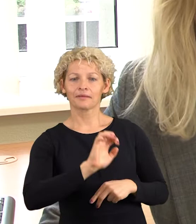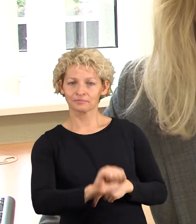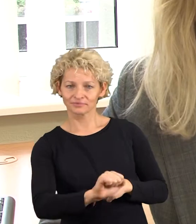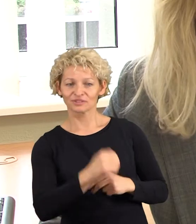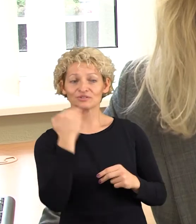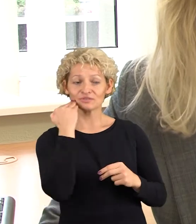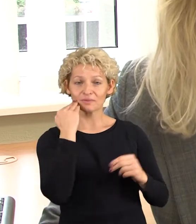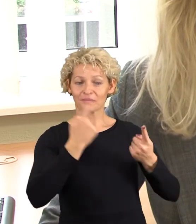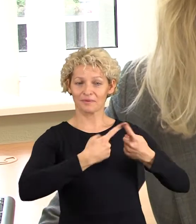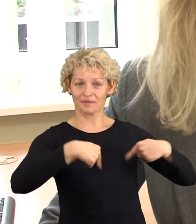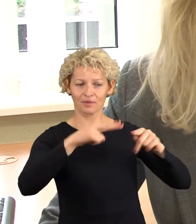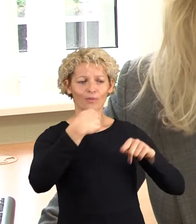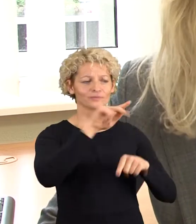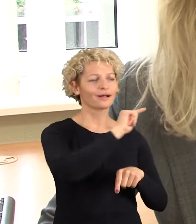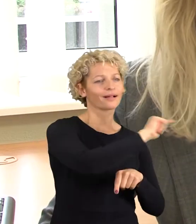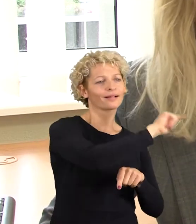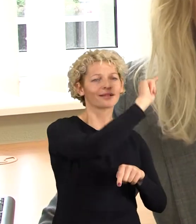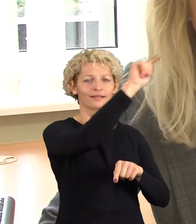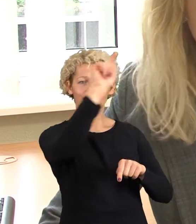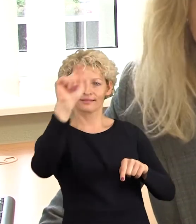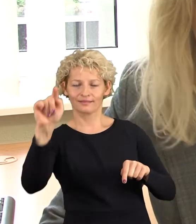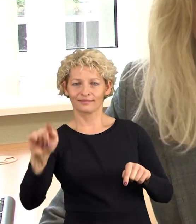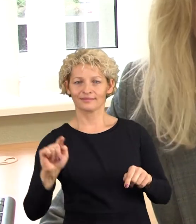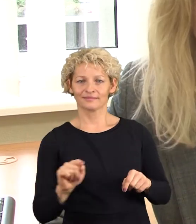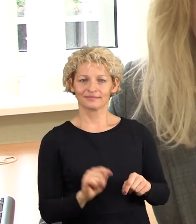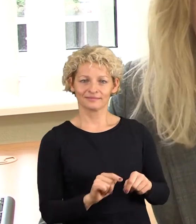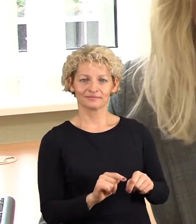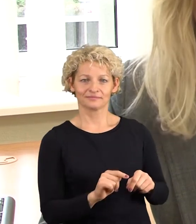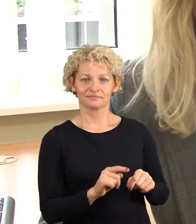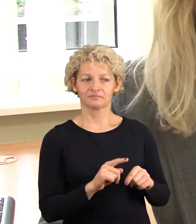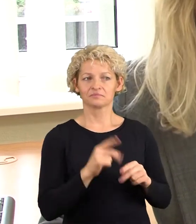apskrityje sergamumas gripu ir peršalimo ligomis sumažėjo.